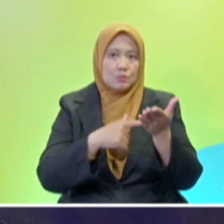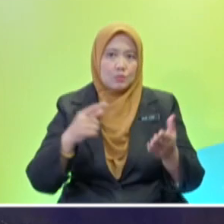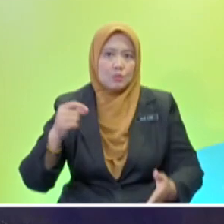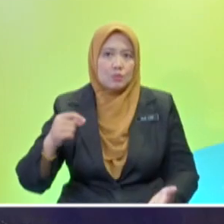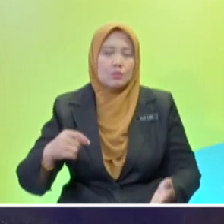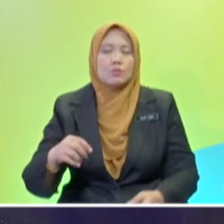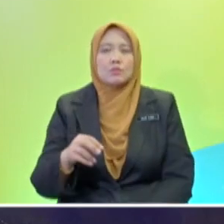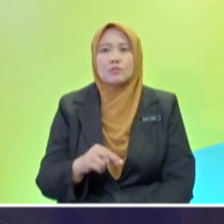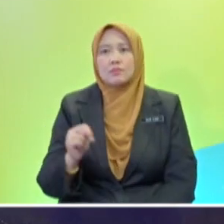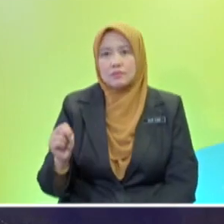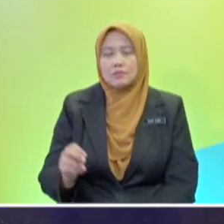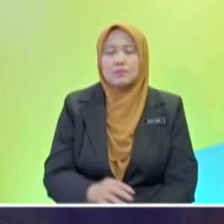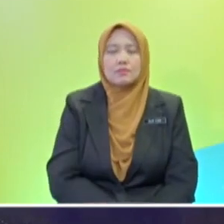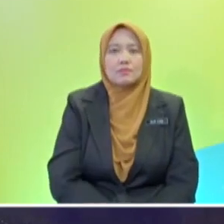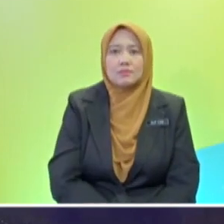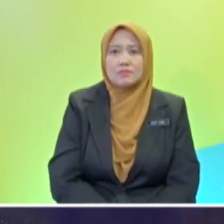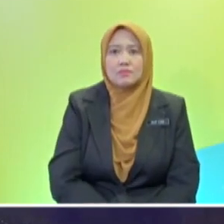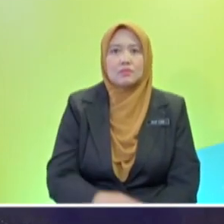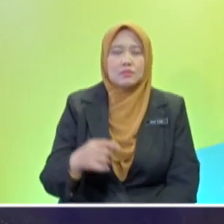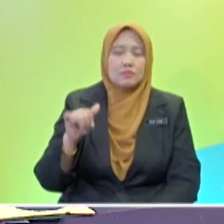aritma dan pergerakkan